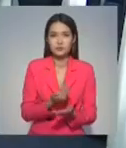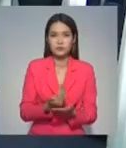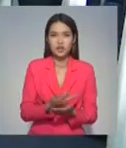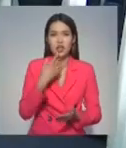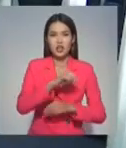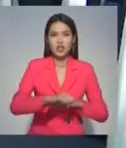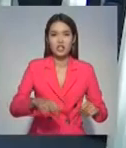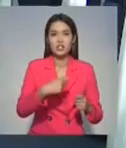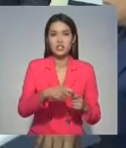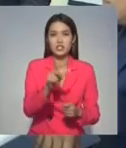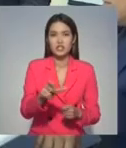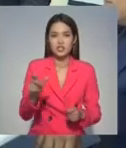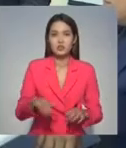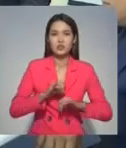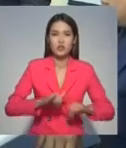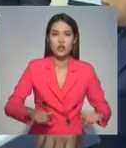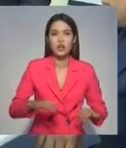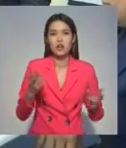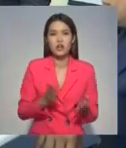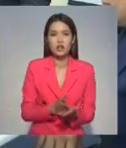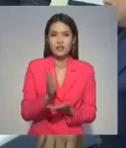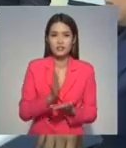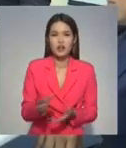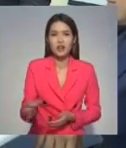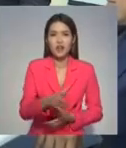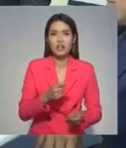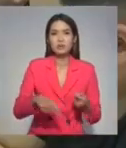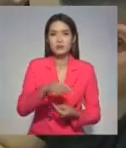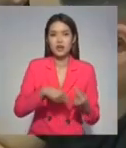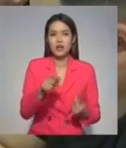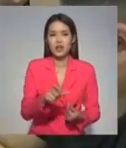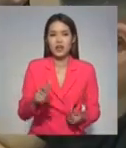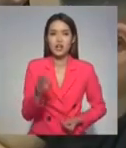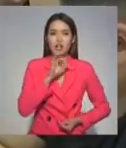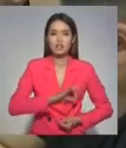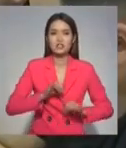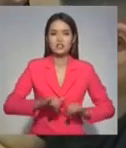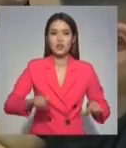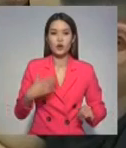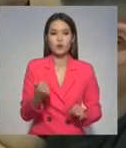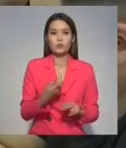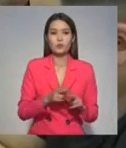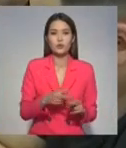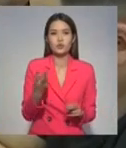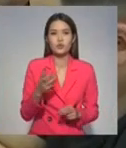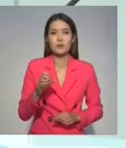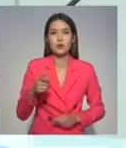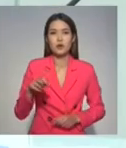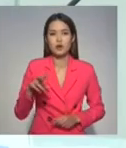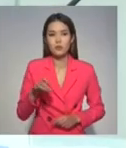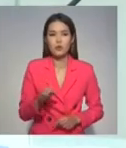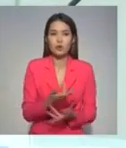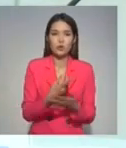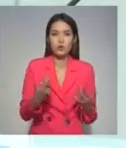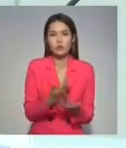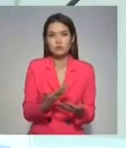Шетелдік инвесторлар Шымкентте бұдан әрі қалғысы келеді ме? Аймақтарда кәсіпкерлік саласын дамытамыз деп жүргенде елдегі үшінші мегаполисте өткір мәселе осы